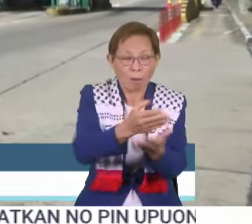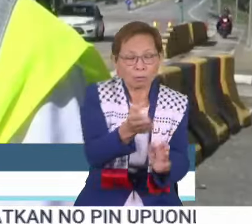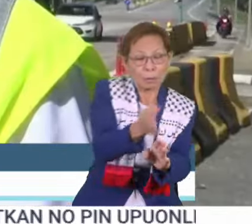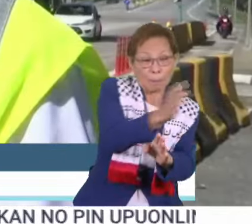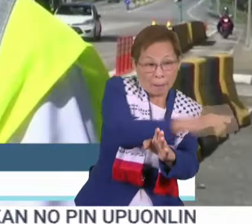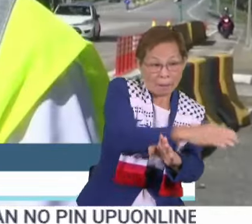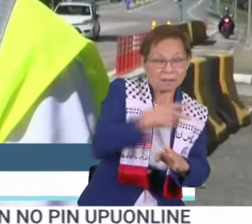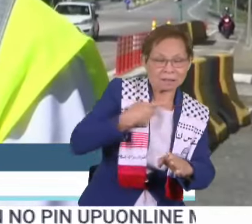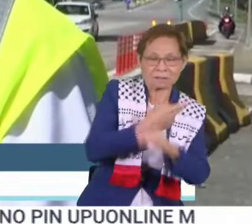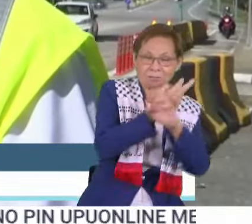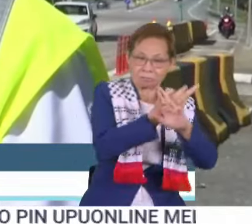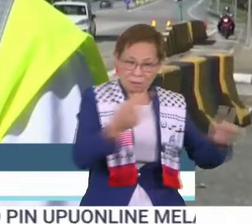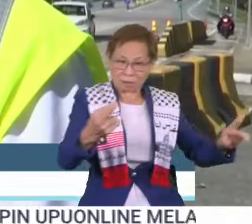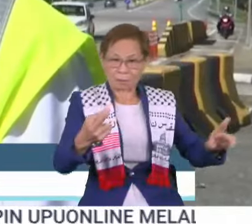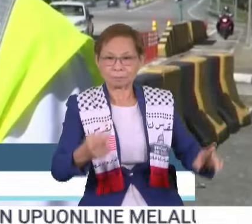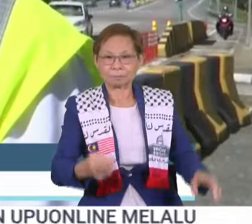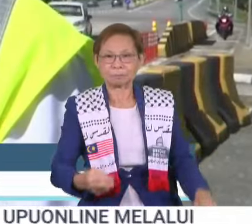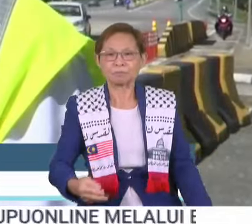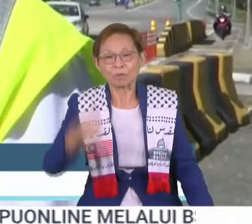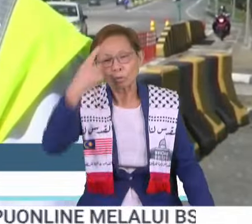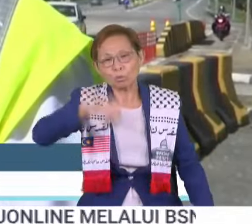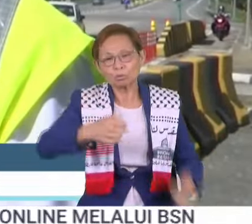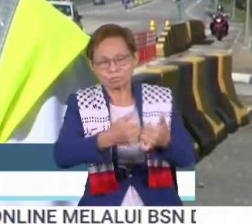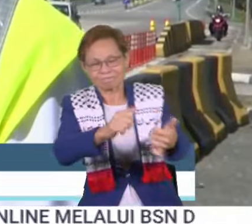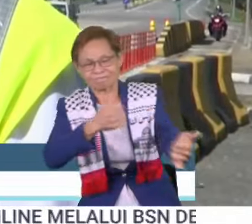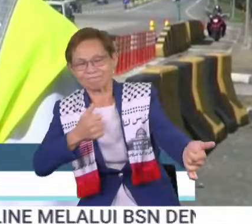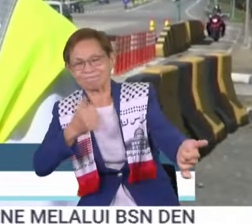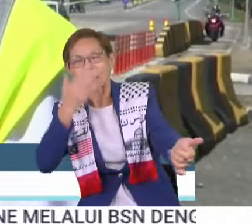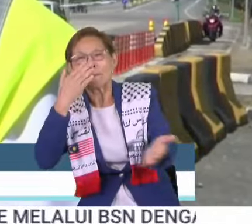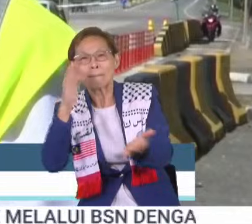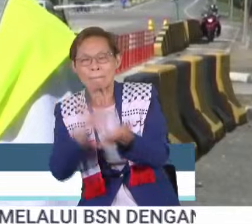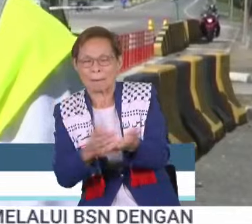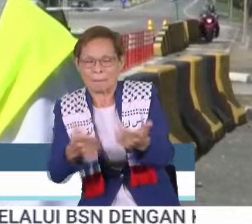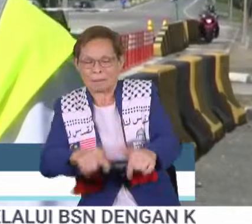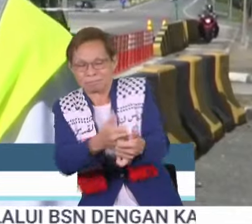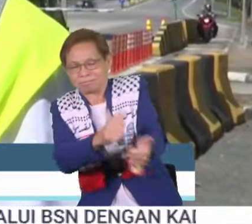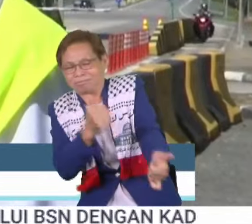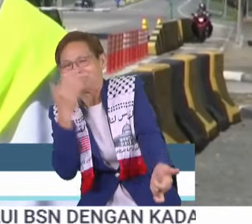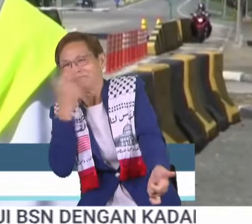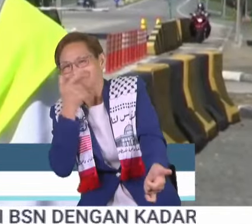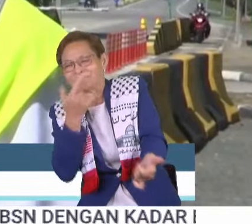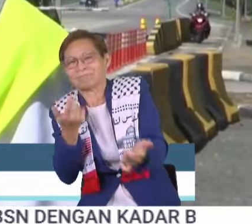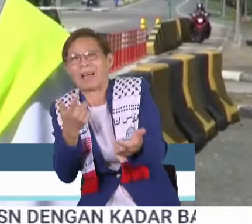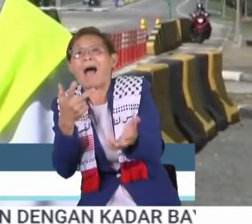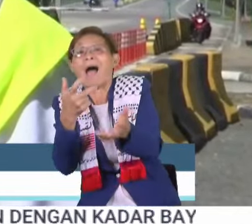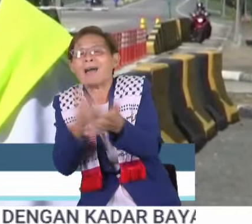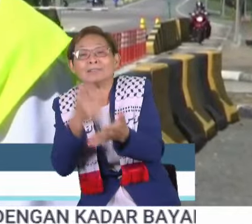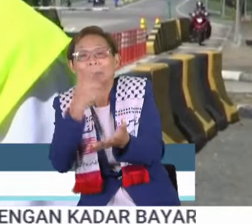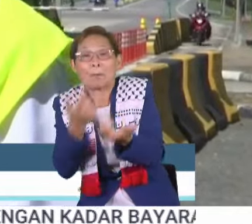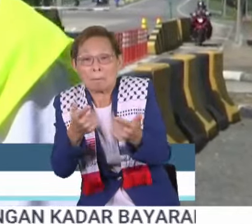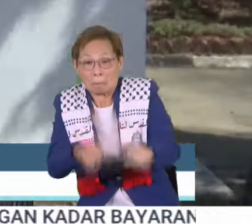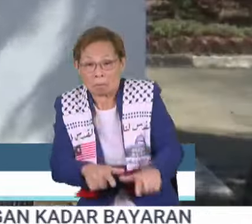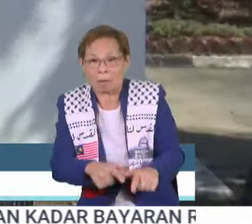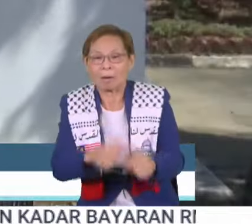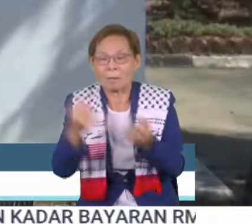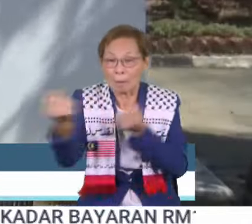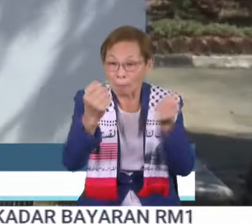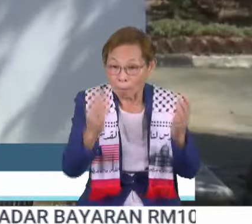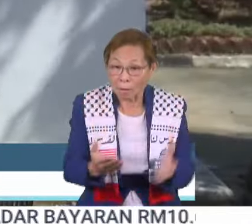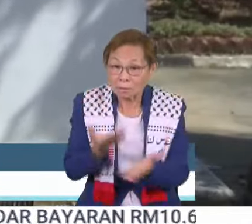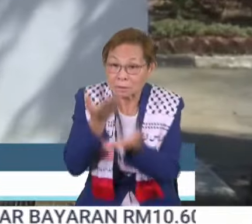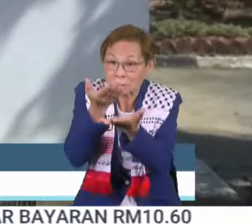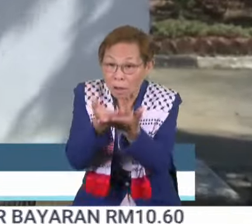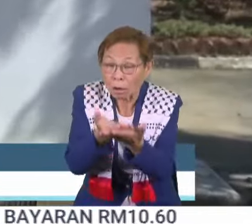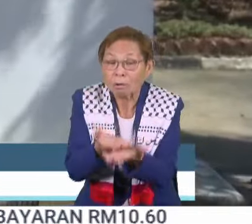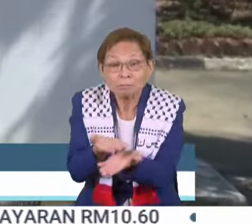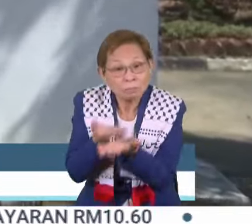kita sediakan untuk mengelakkan kejadian yang tidak diingini. Pengguna lebuh raya disarankan juga